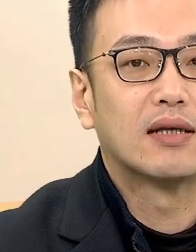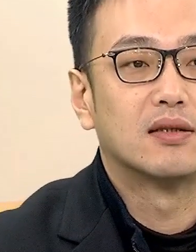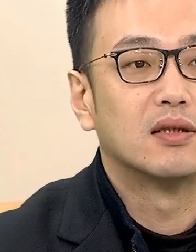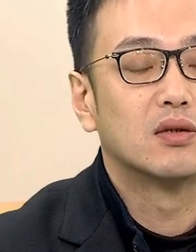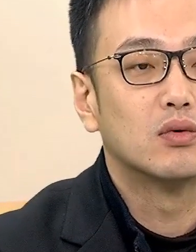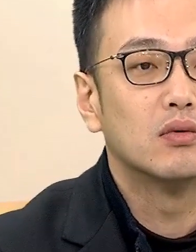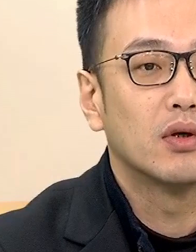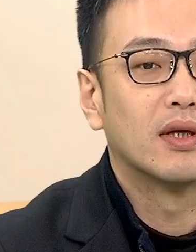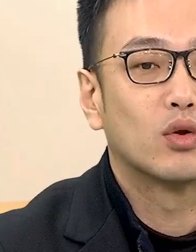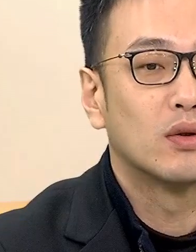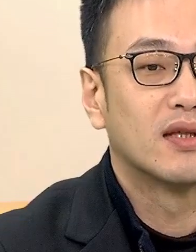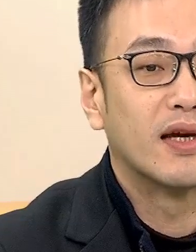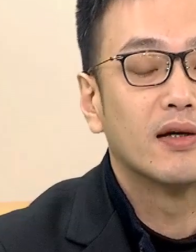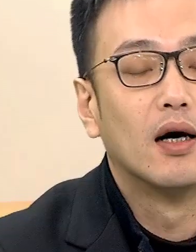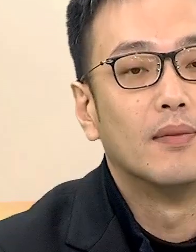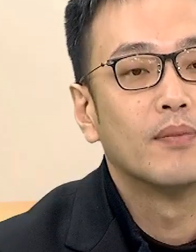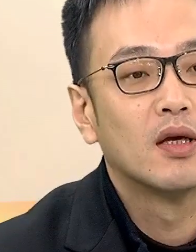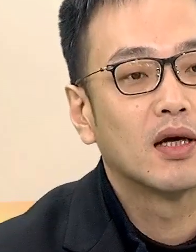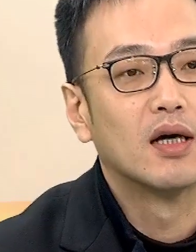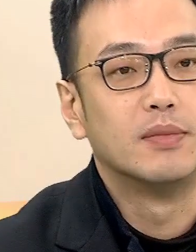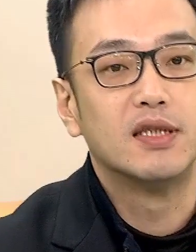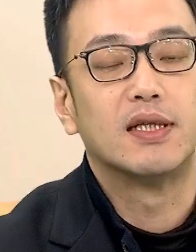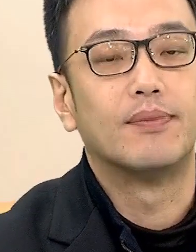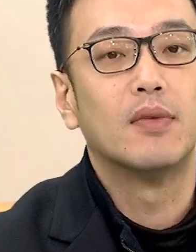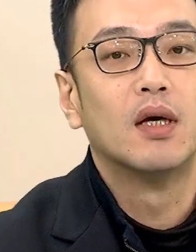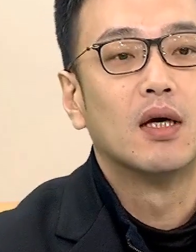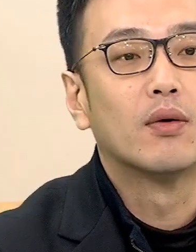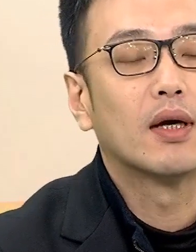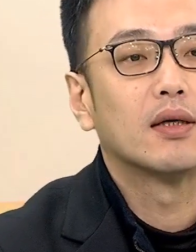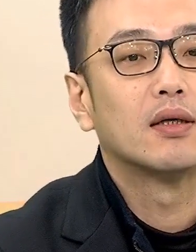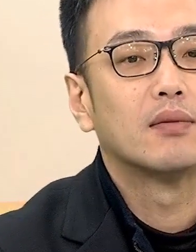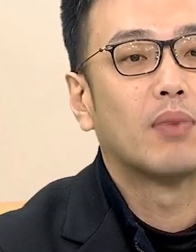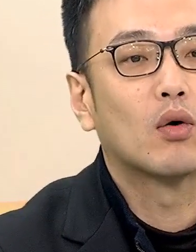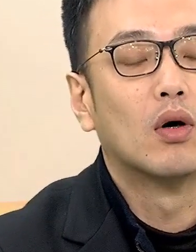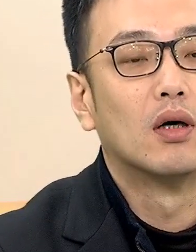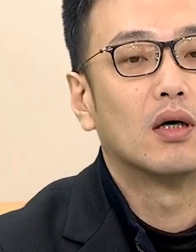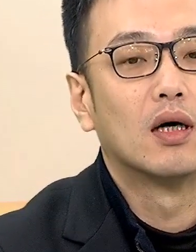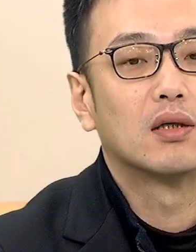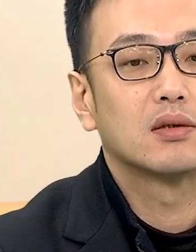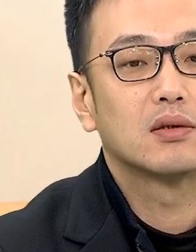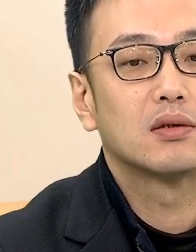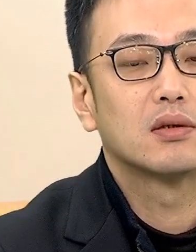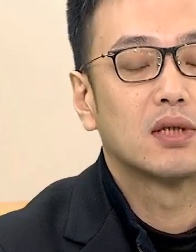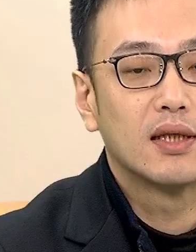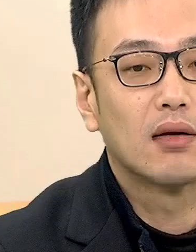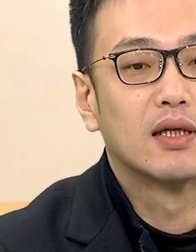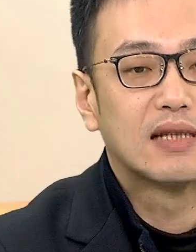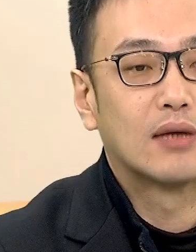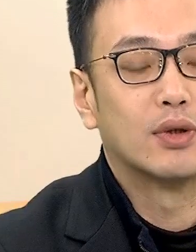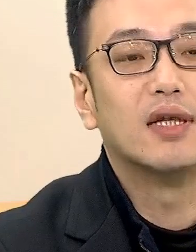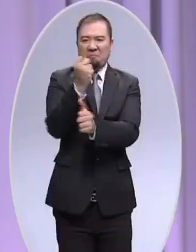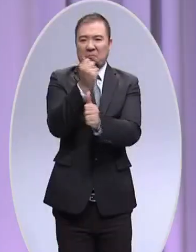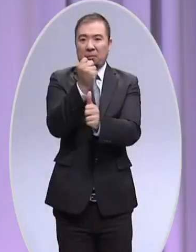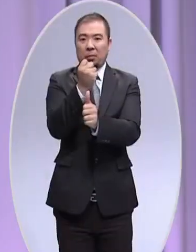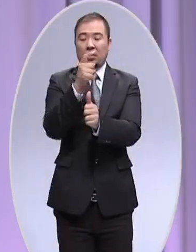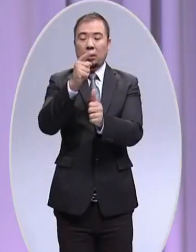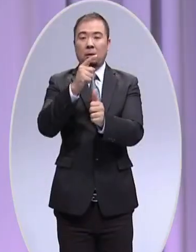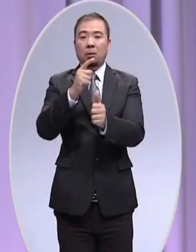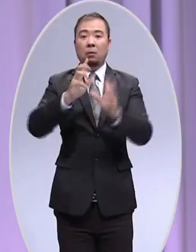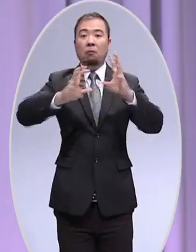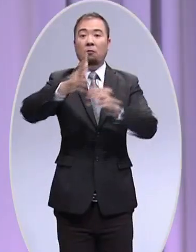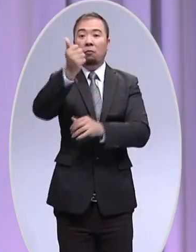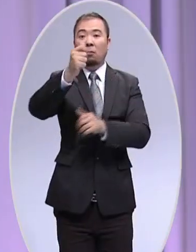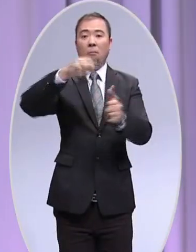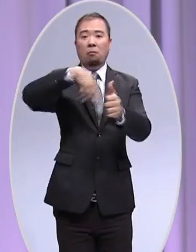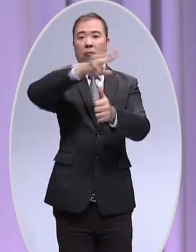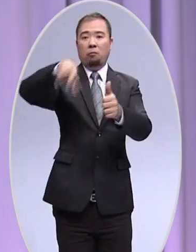口气，然后开始支支吾吾，有点顿呆。哈，那个很明显，因为包括提到的假学历，还有